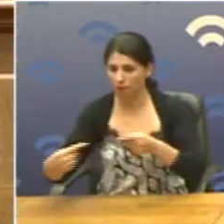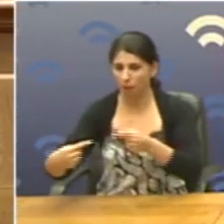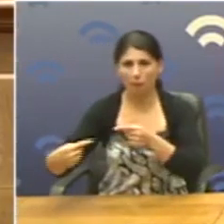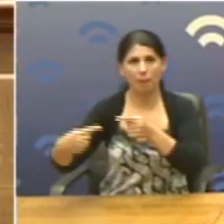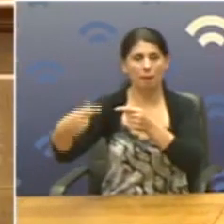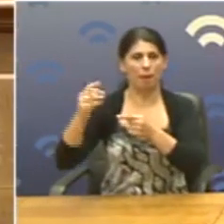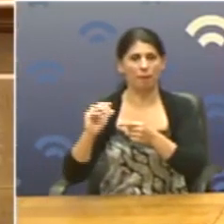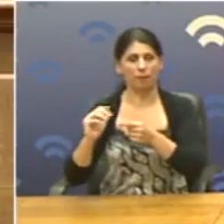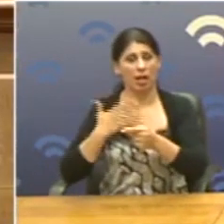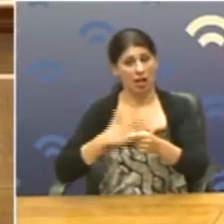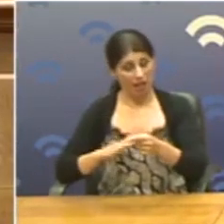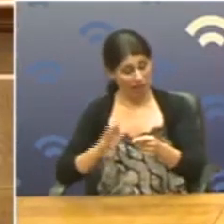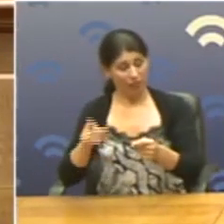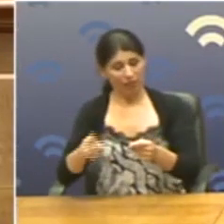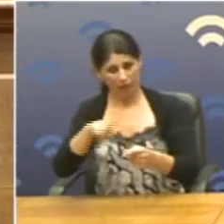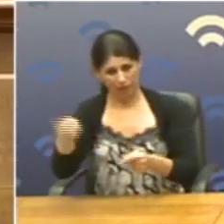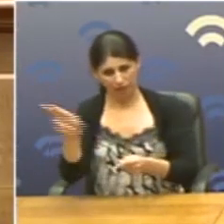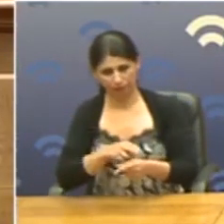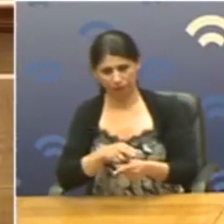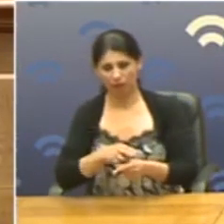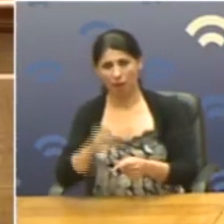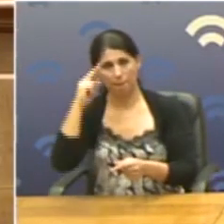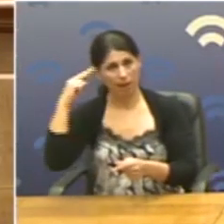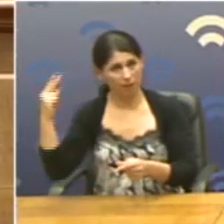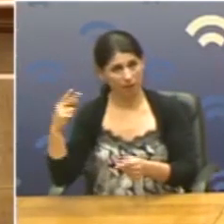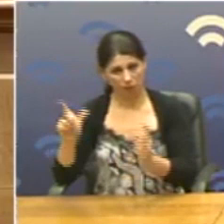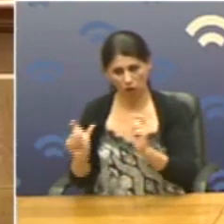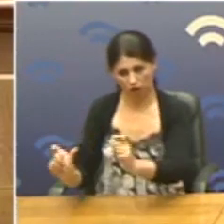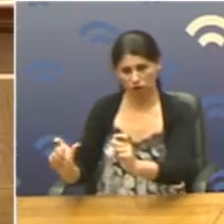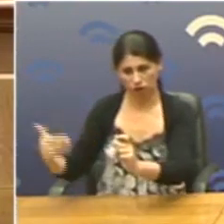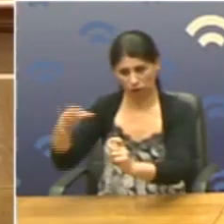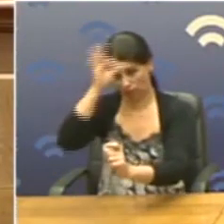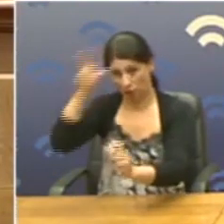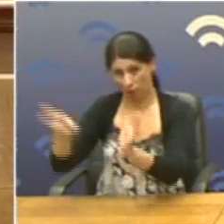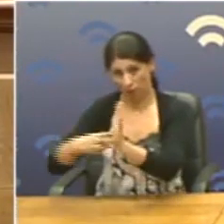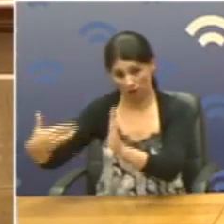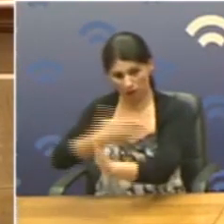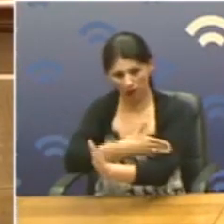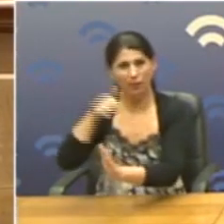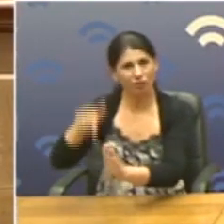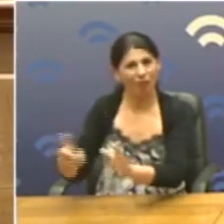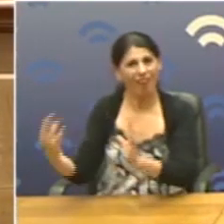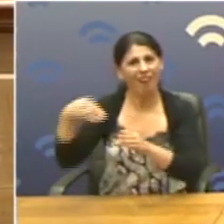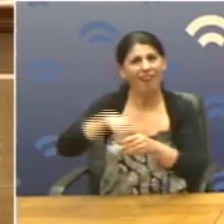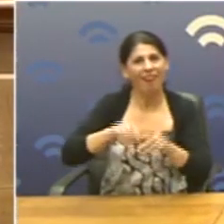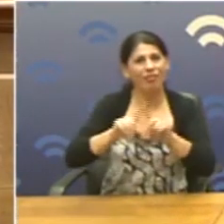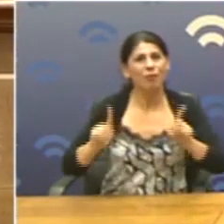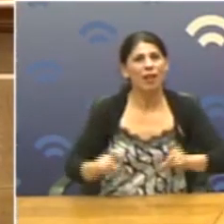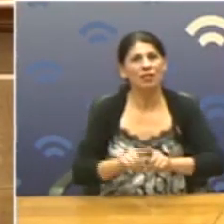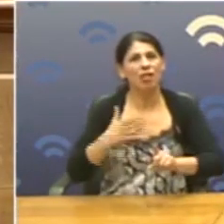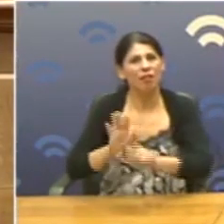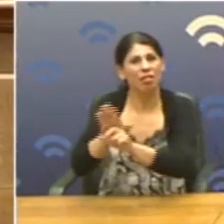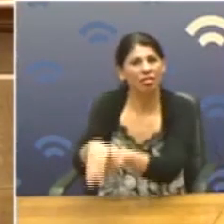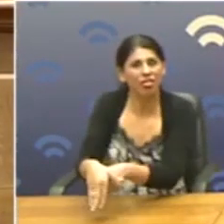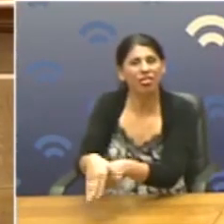την κατάργηση του ακαδημαϊκού ασύλου εντάσσεται ακριβώς μέσα σε αυτό το πλαίσιο. Και όχι